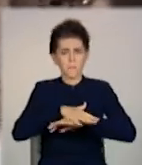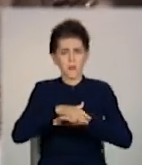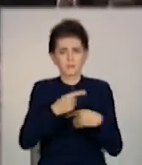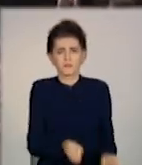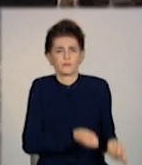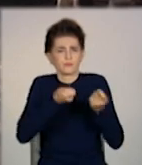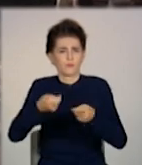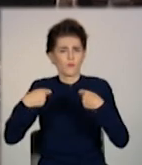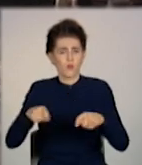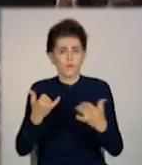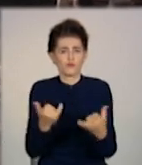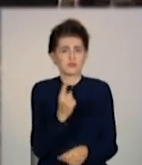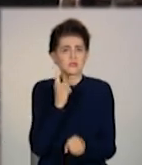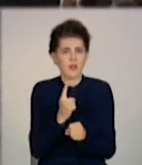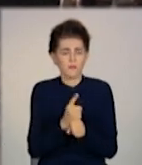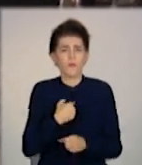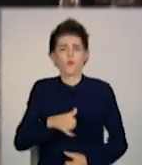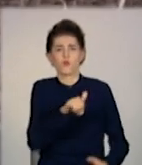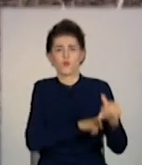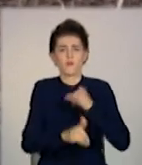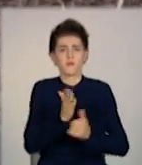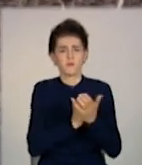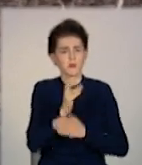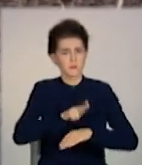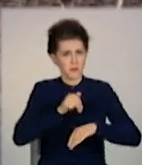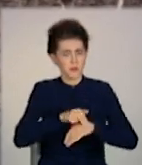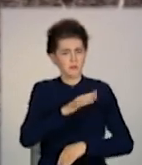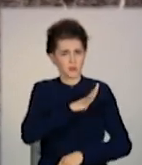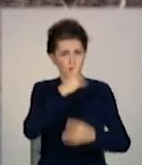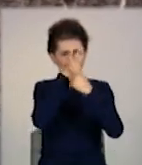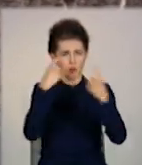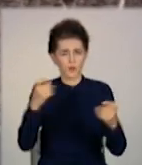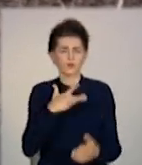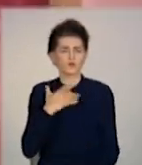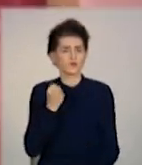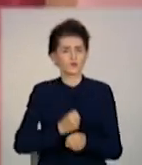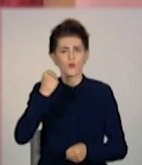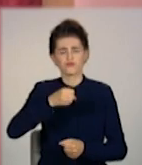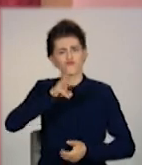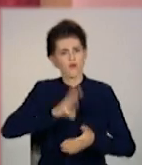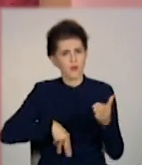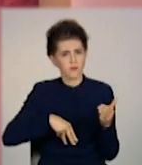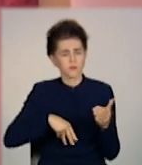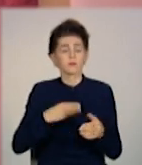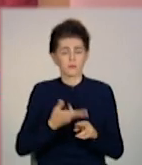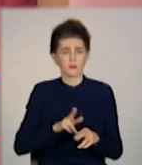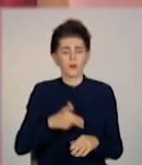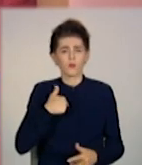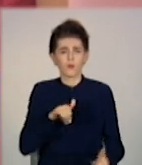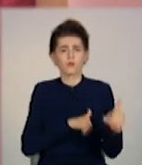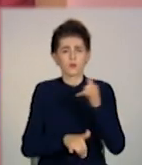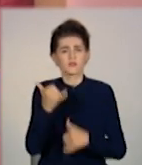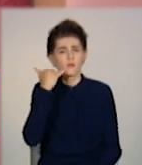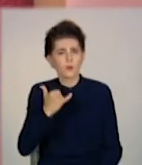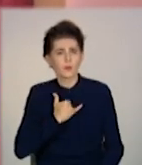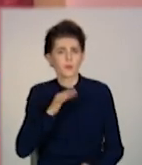Та під час заборони не ризикують. Поліція попередила селян, штрафуватимуть жорстко. Дзвонять. Кожен день